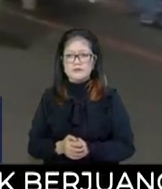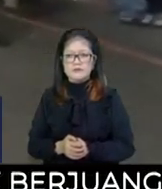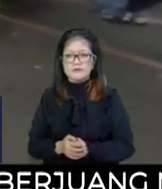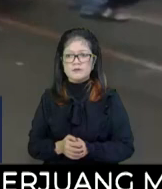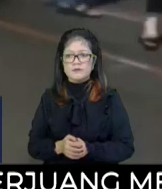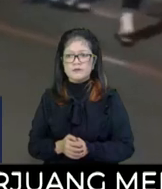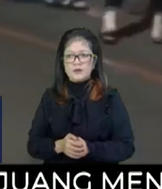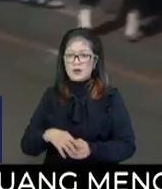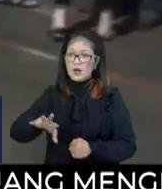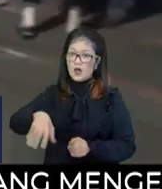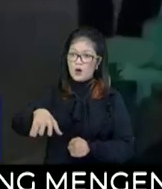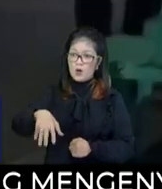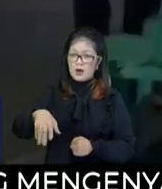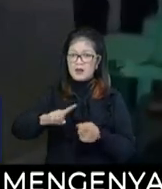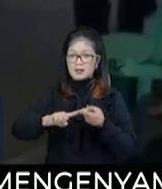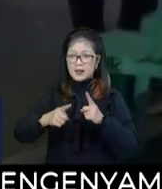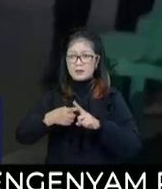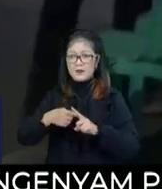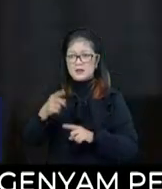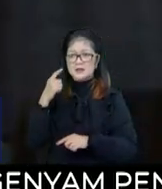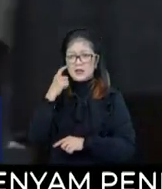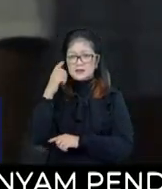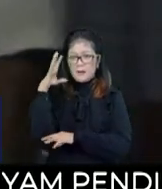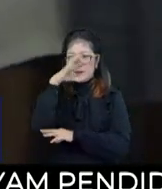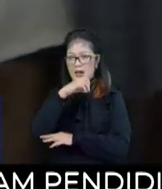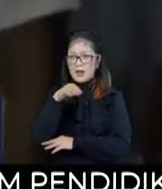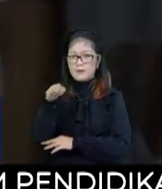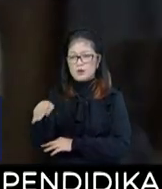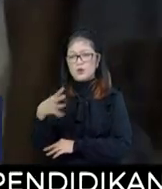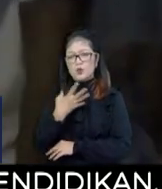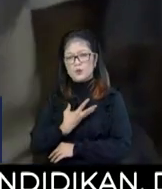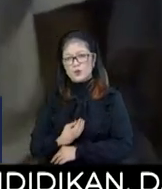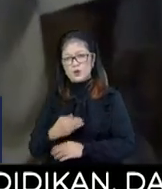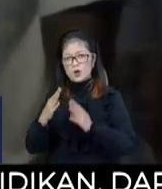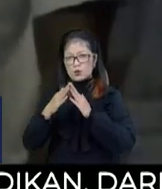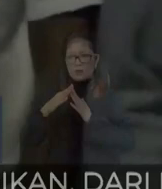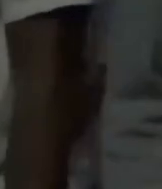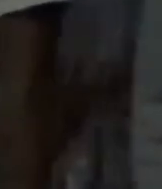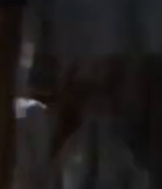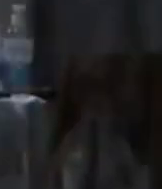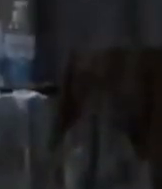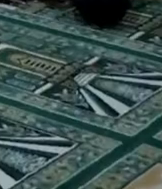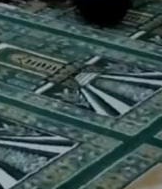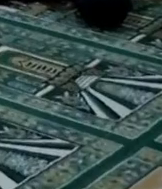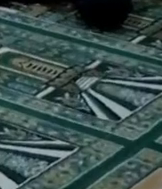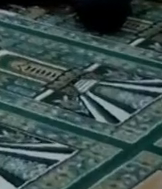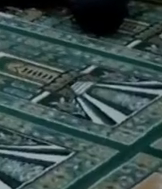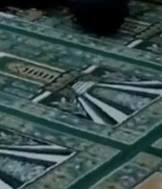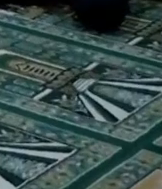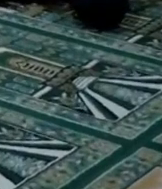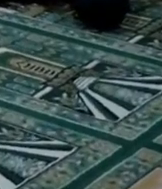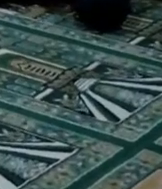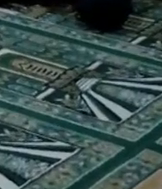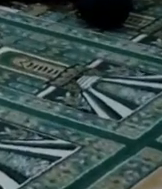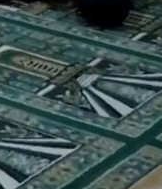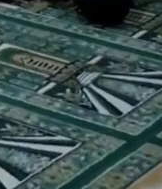Keluarga dan kerabat Selasa malam datangi rumah duka artis senior Mieke Wijaya di Ampera, Jakarta Selatan. Mieke Wijaya